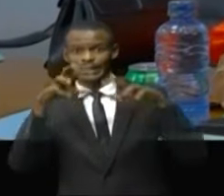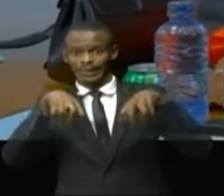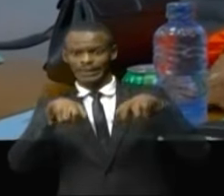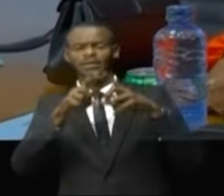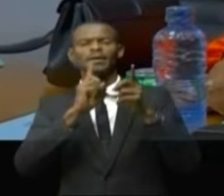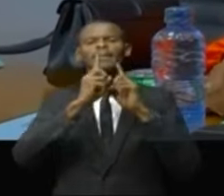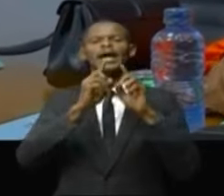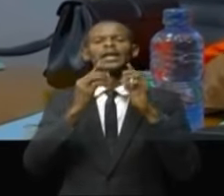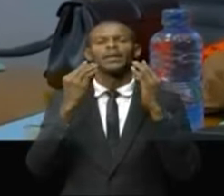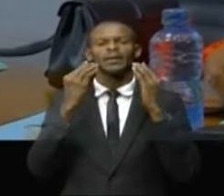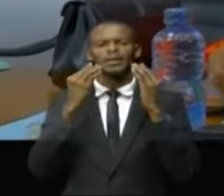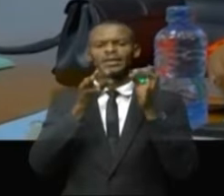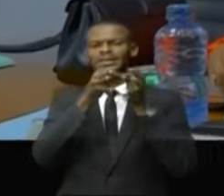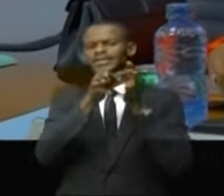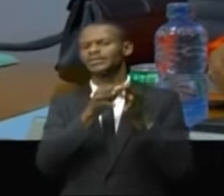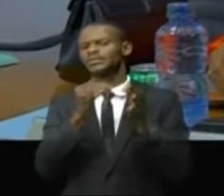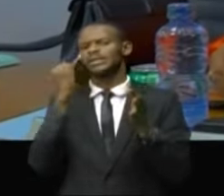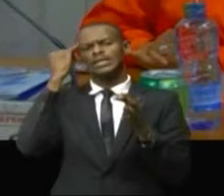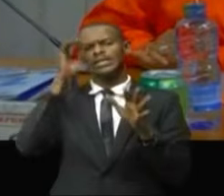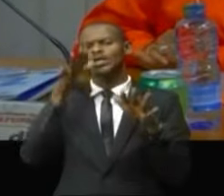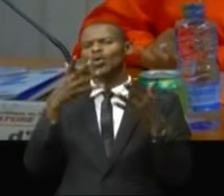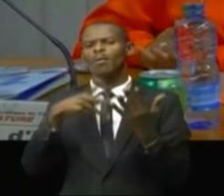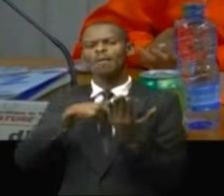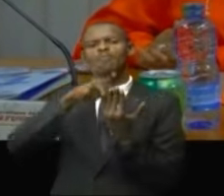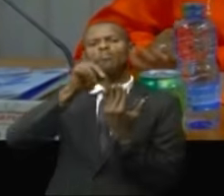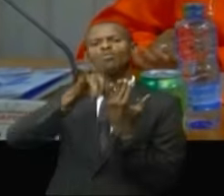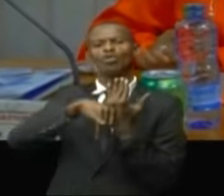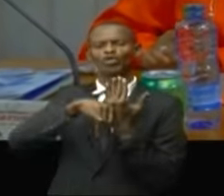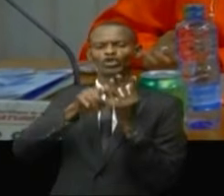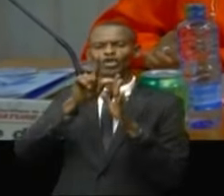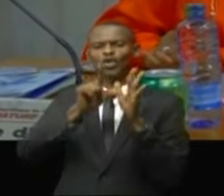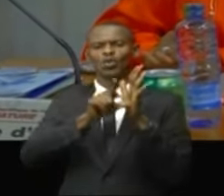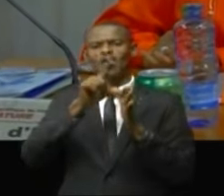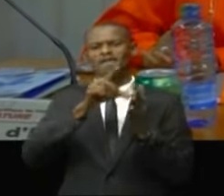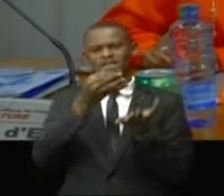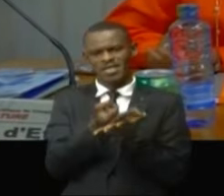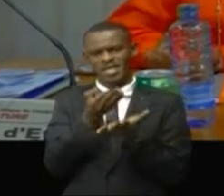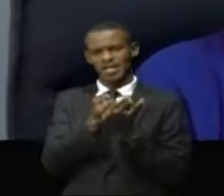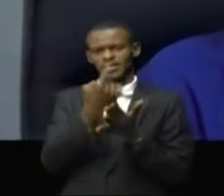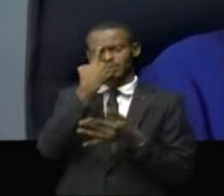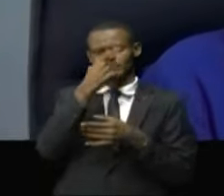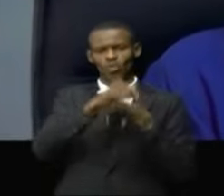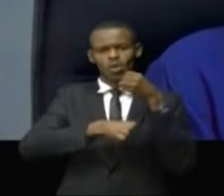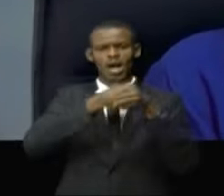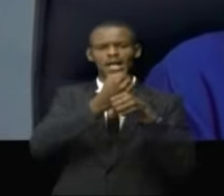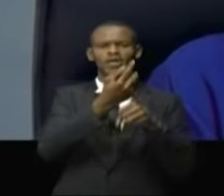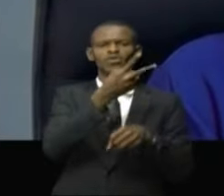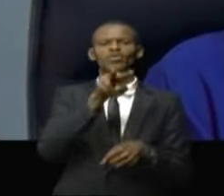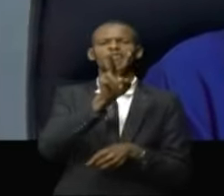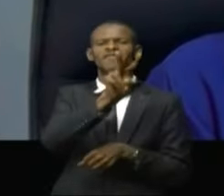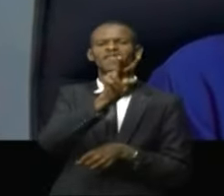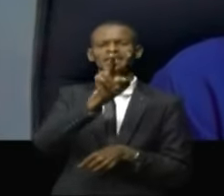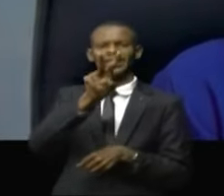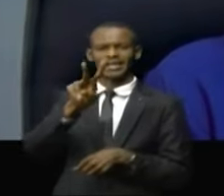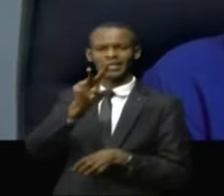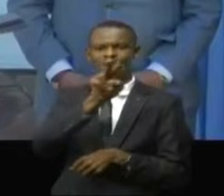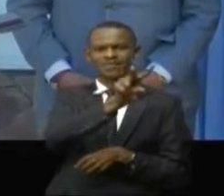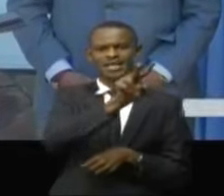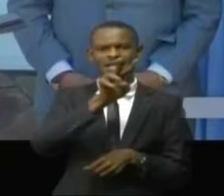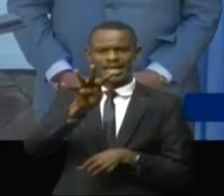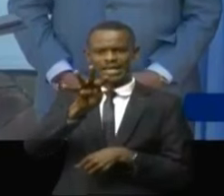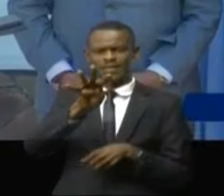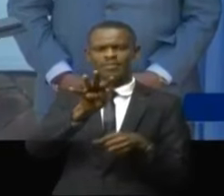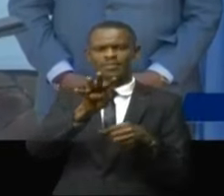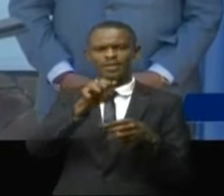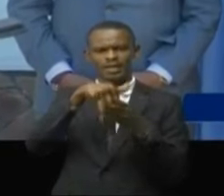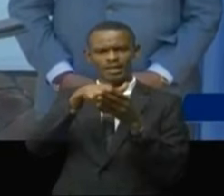l'exercice 2024. Un projet de loi des finances qui a été présenté en équilibre et en recette, avec des prévisions à hauteur de